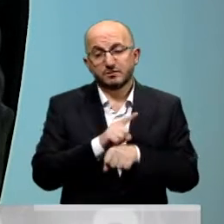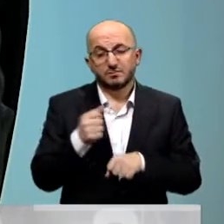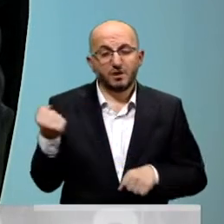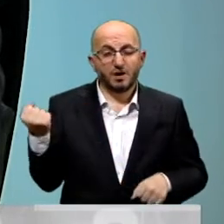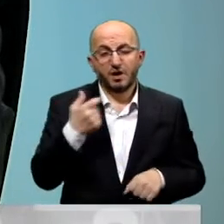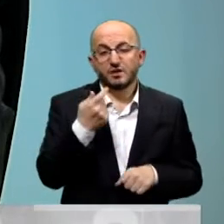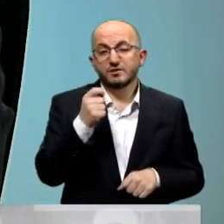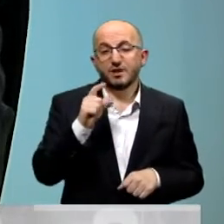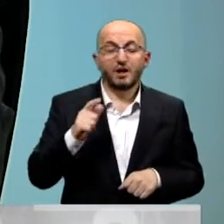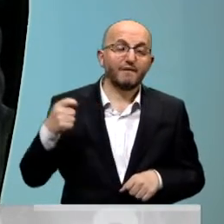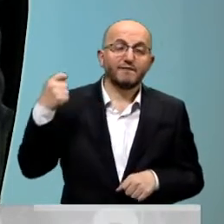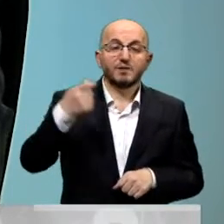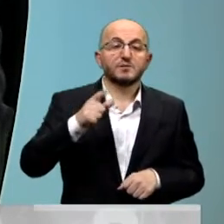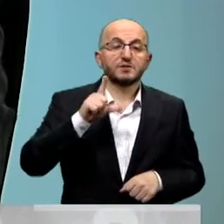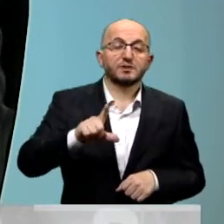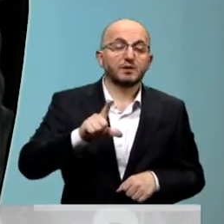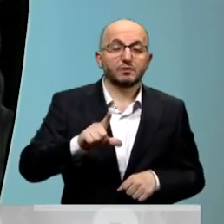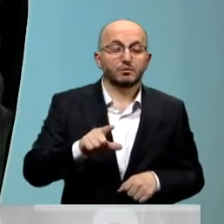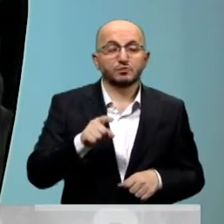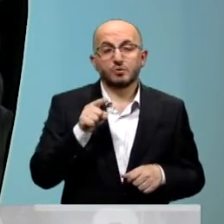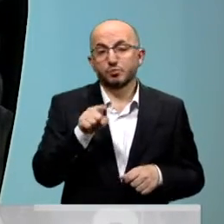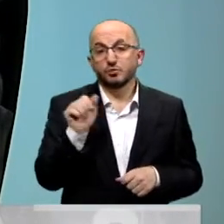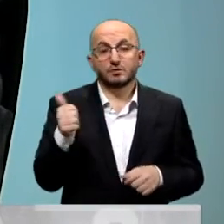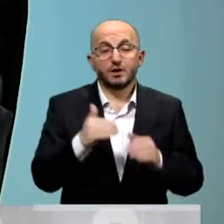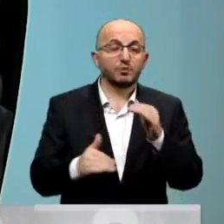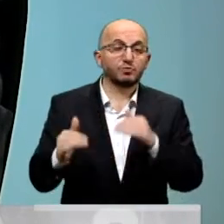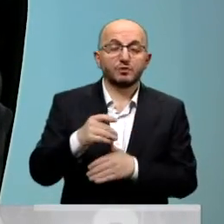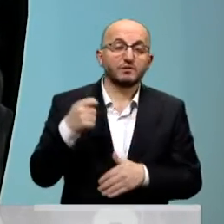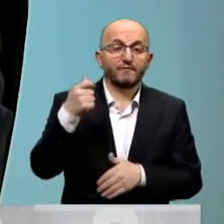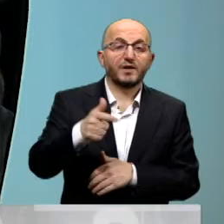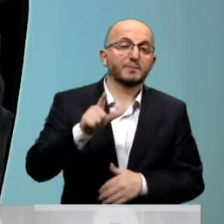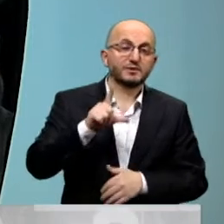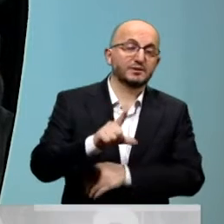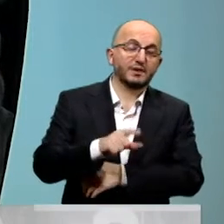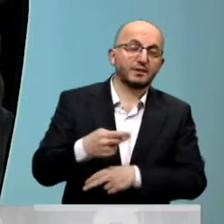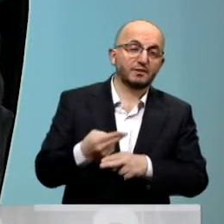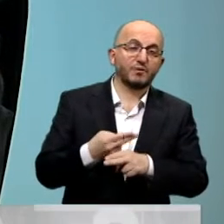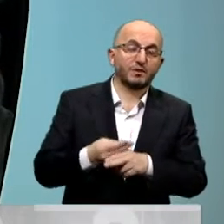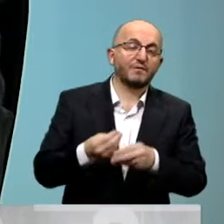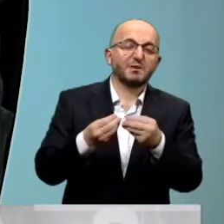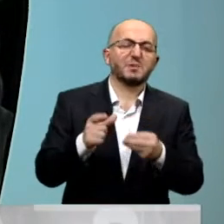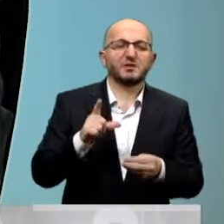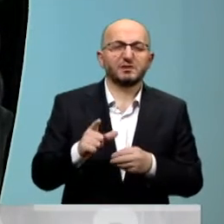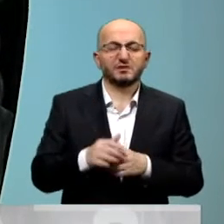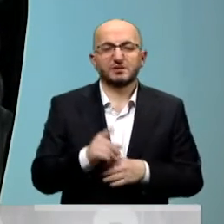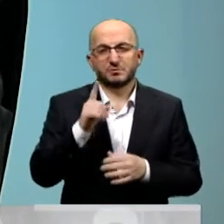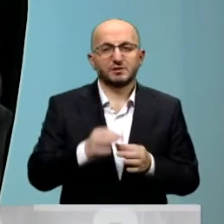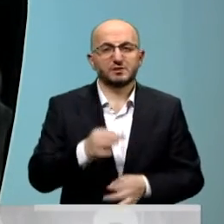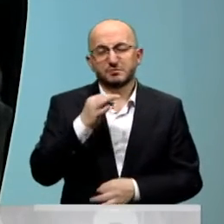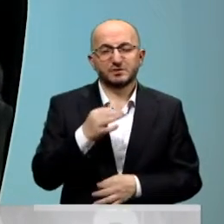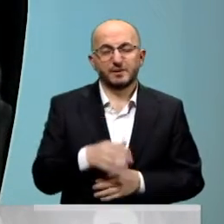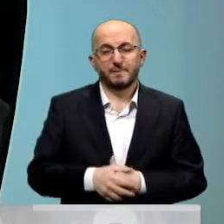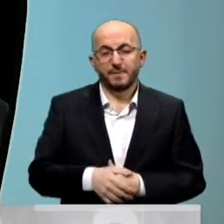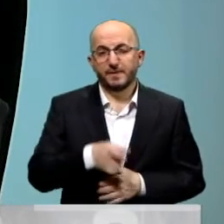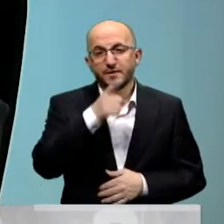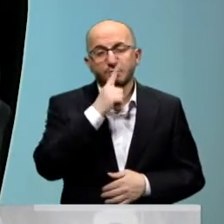lira vermesi gerekiyorsa bu değer üzerinden vermesi gerekir misal vermek gerekirse bir kimse diyelim ki